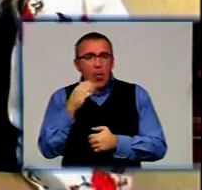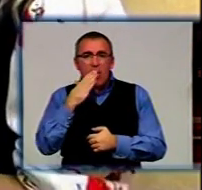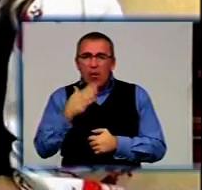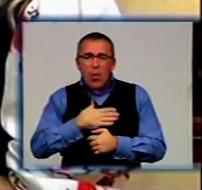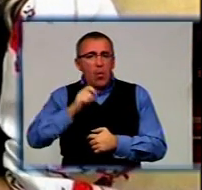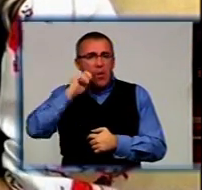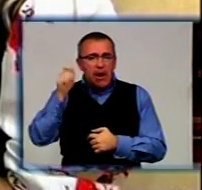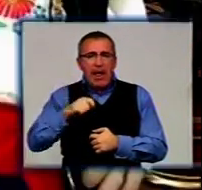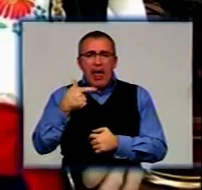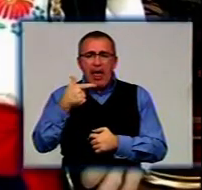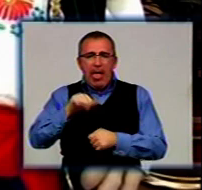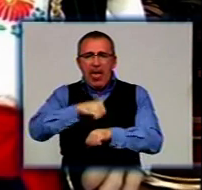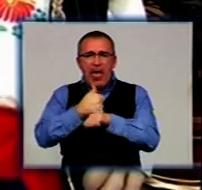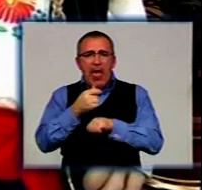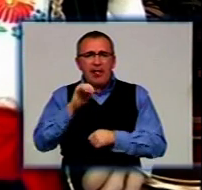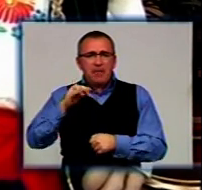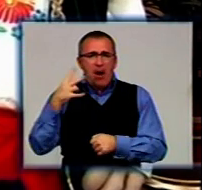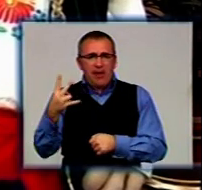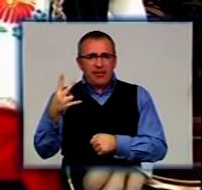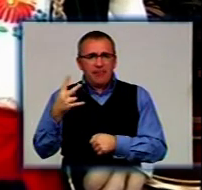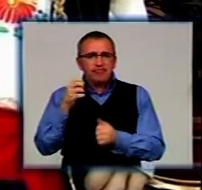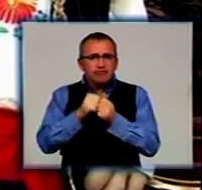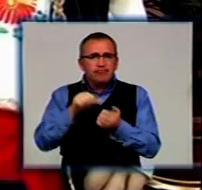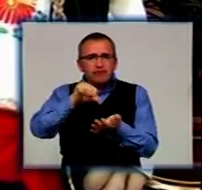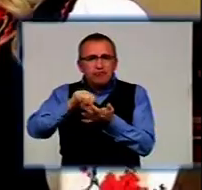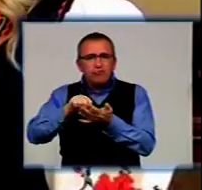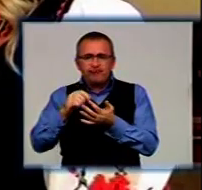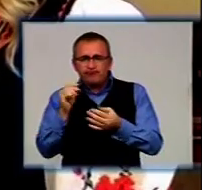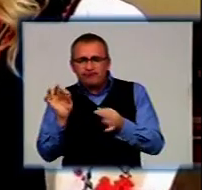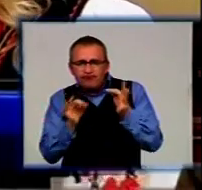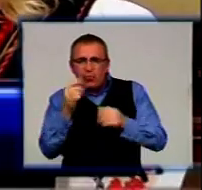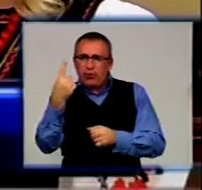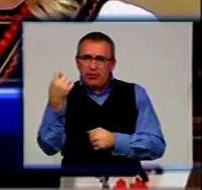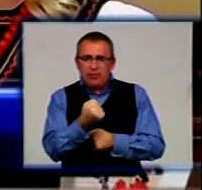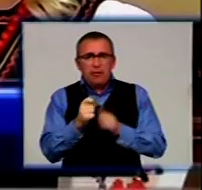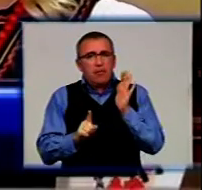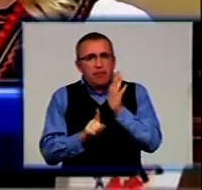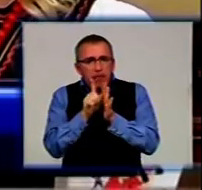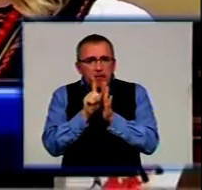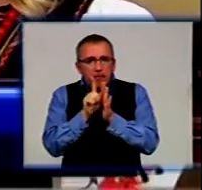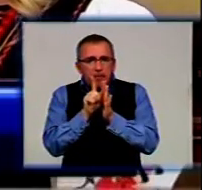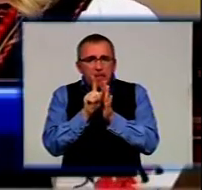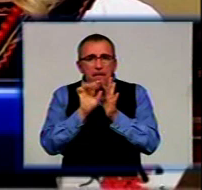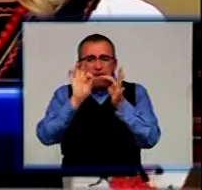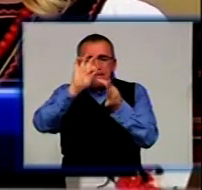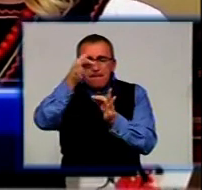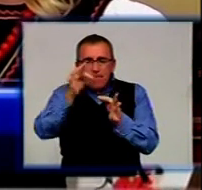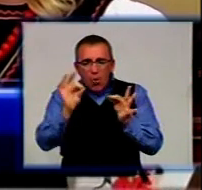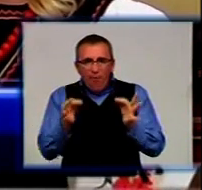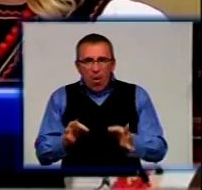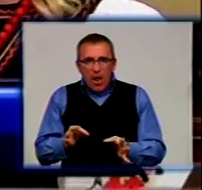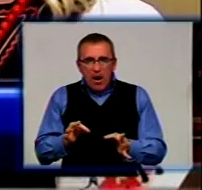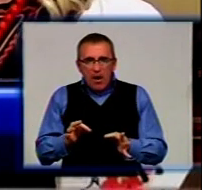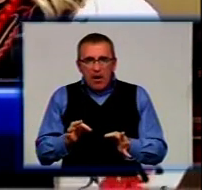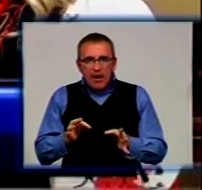улюблена український гетьман. Виготовлення кожної займає щонайменше тиждень. Спочатку робиться каркас проволочний,